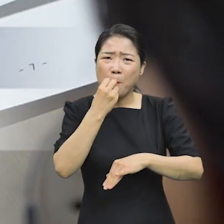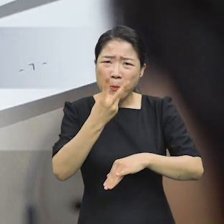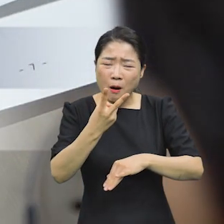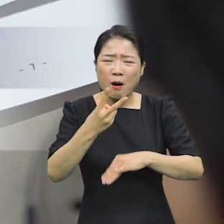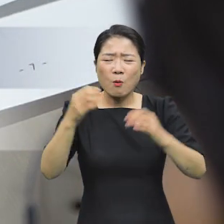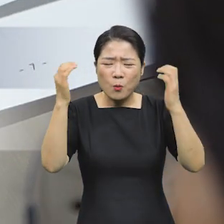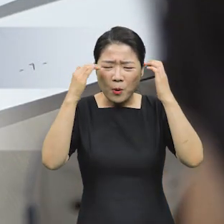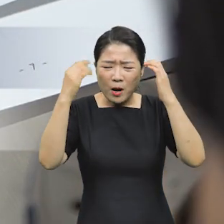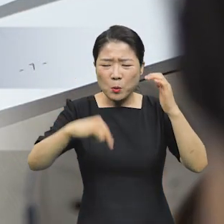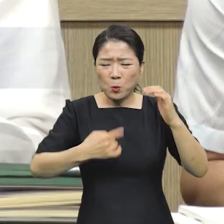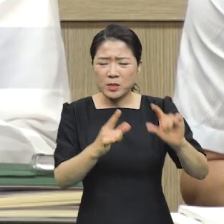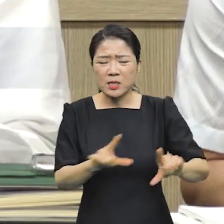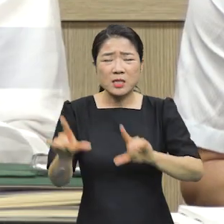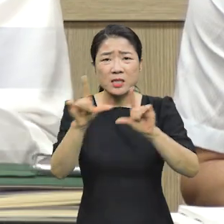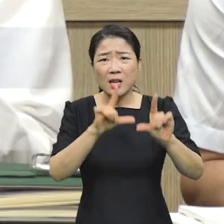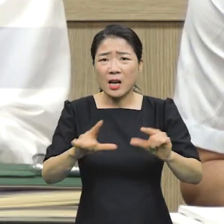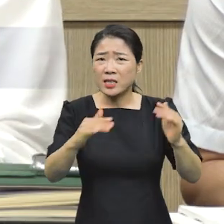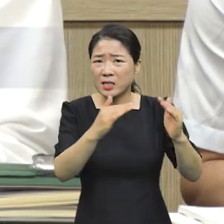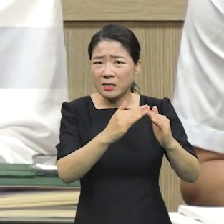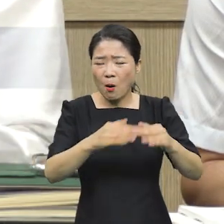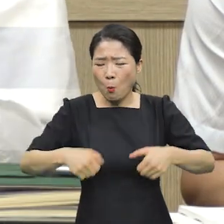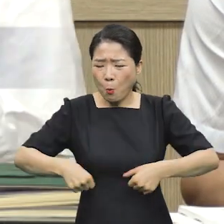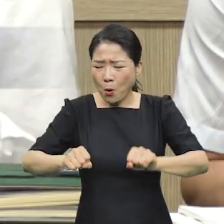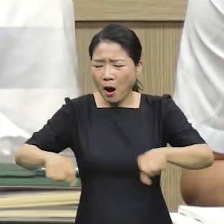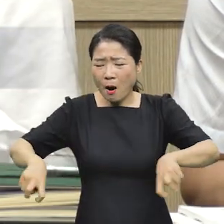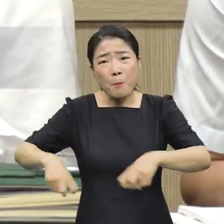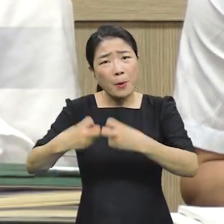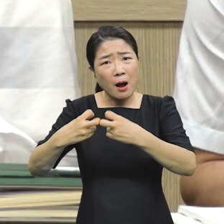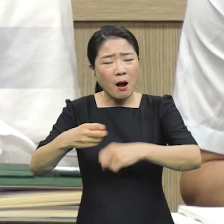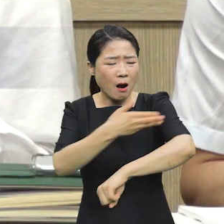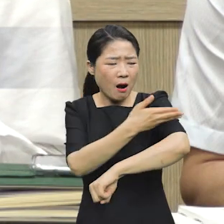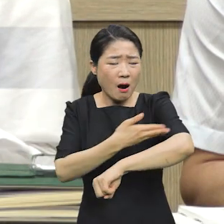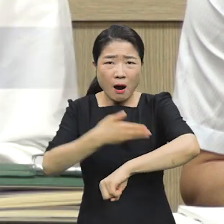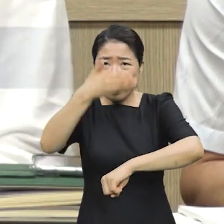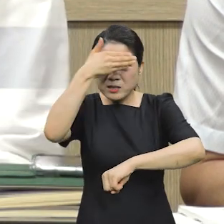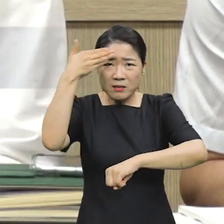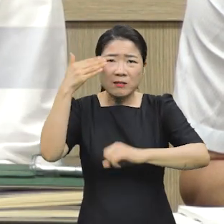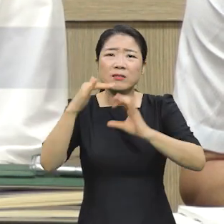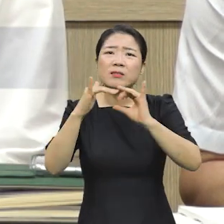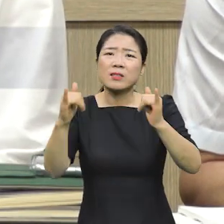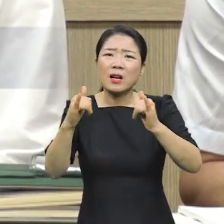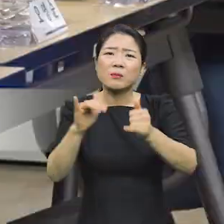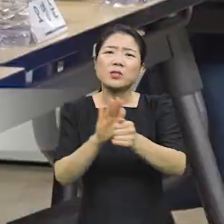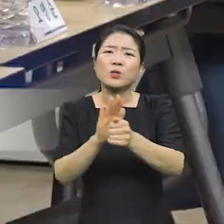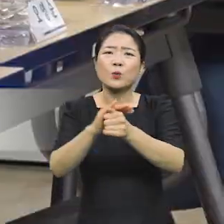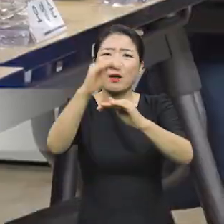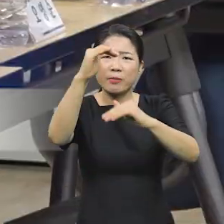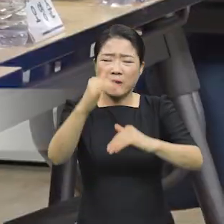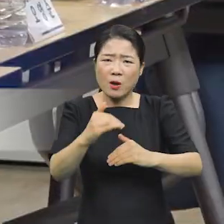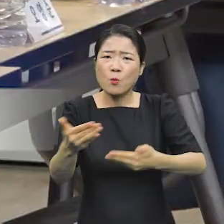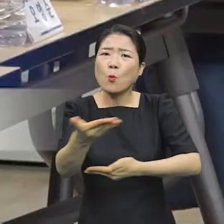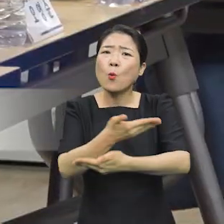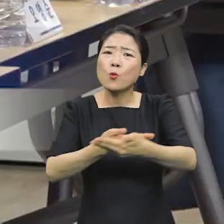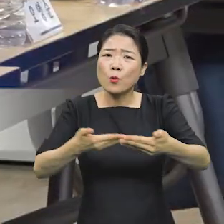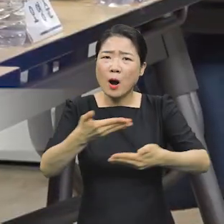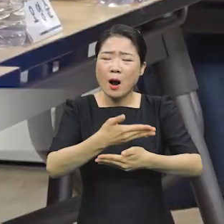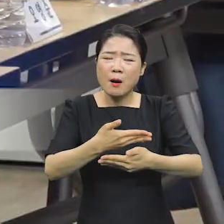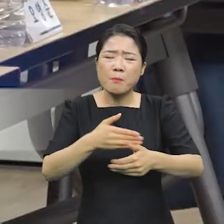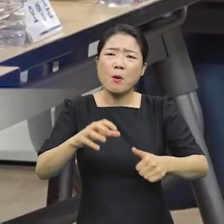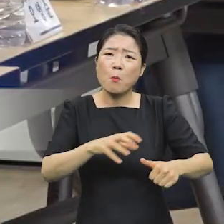중장년 1인 가구 오토바이 사고로 한쪽 팔이 절단된 청년을 지원한 사례 등을 공유하며